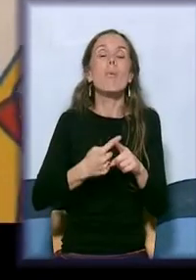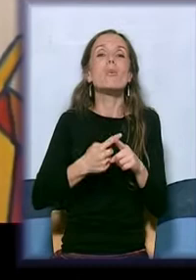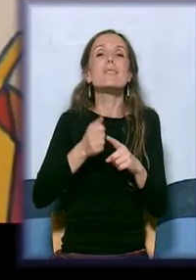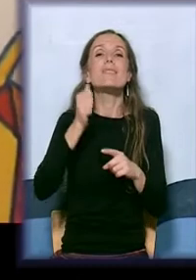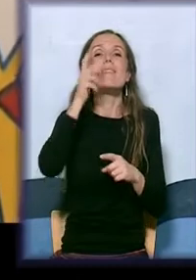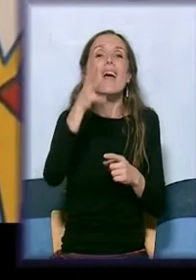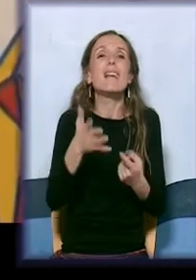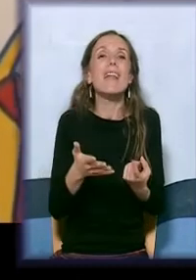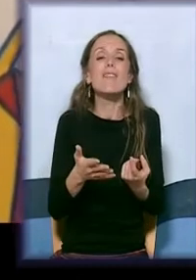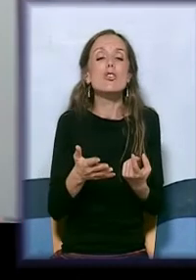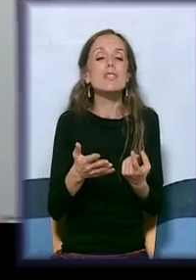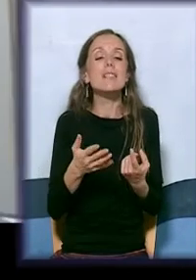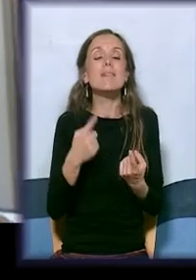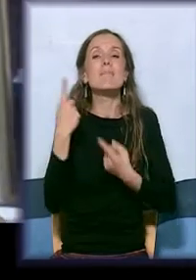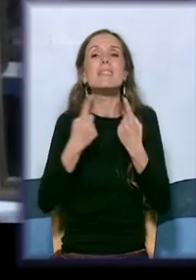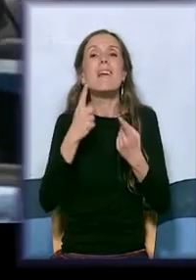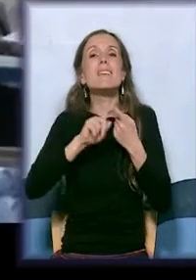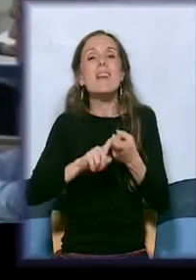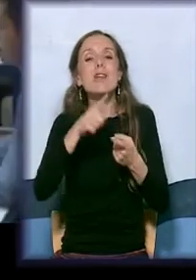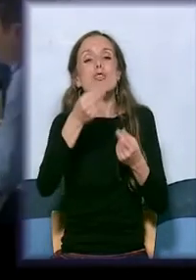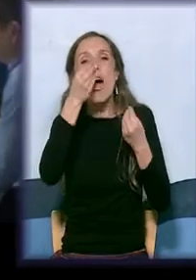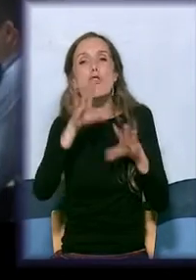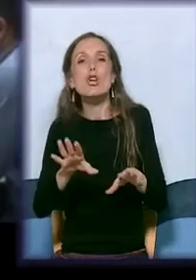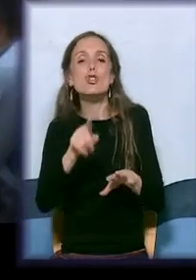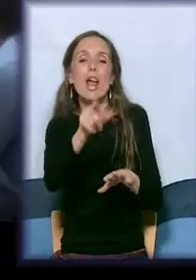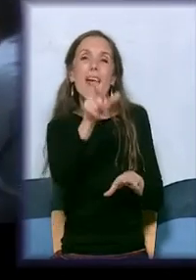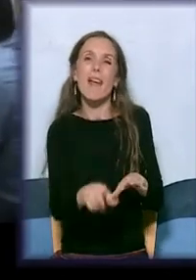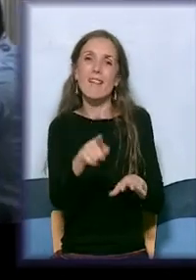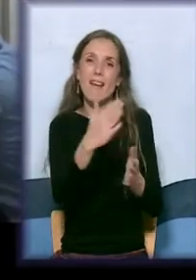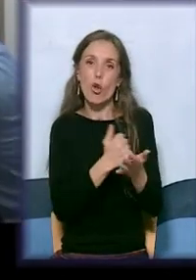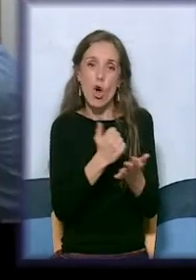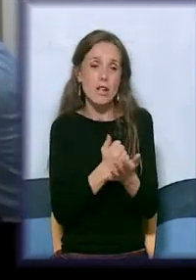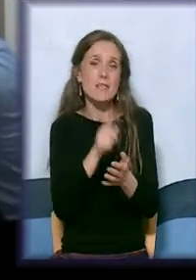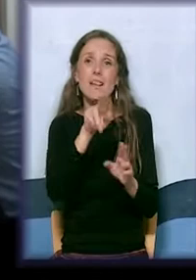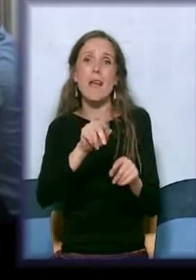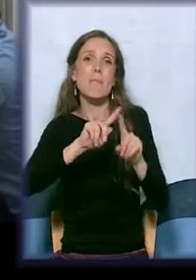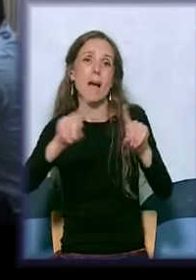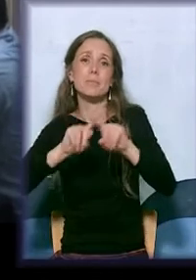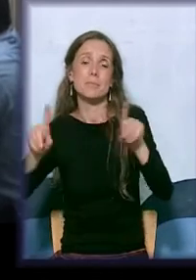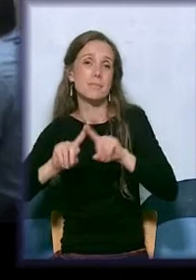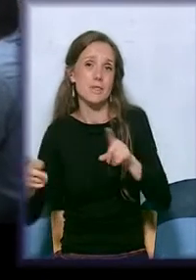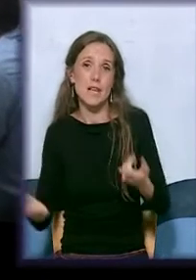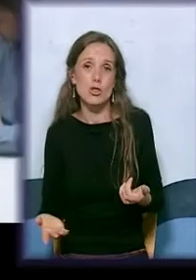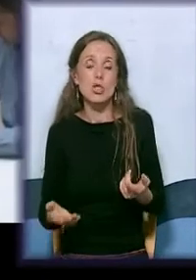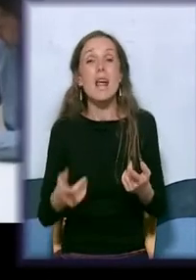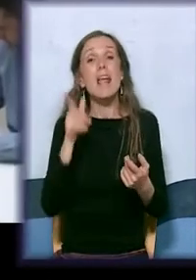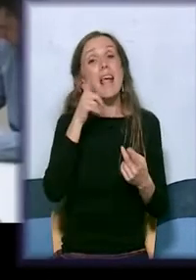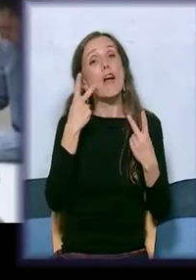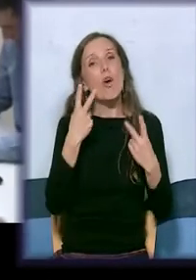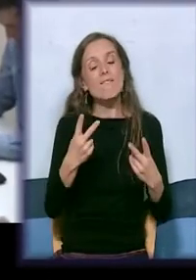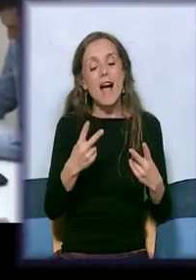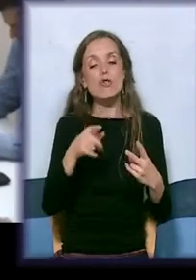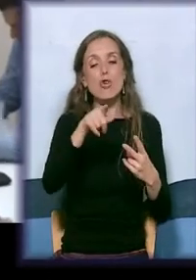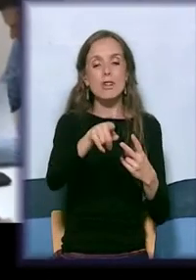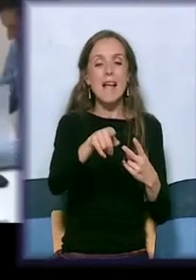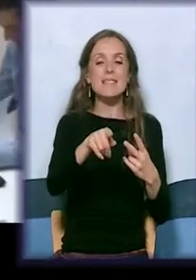odnosno oštećenja, stepena oštećenja samog korisnika koja može biti raznovrsna. Opet, jako je važno da se razvrstaju korisnici kako